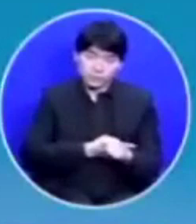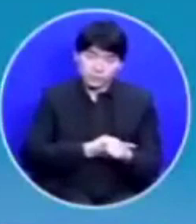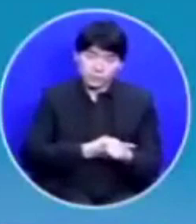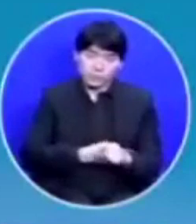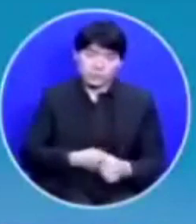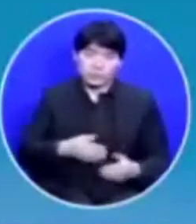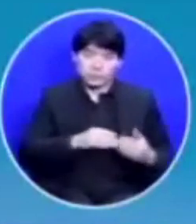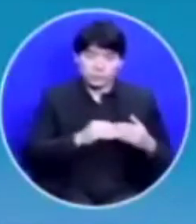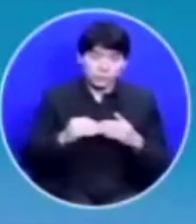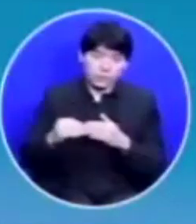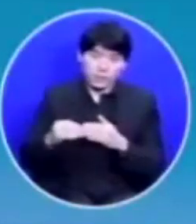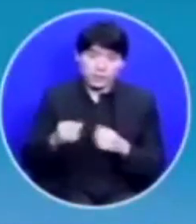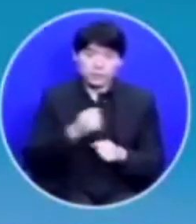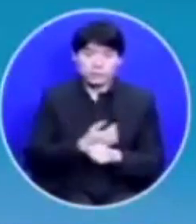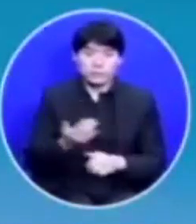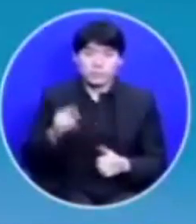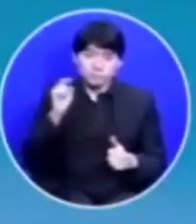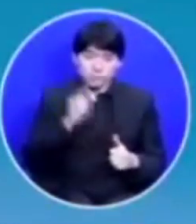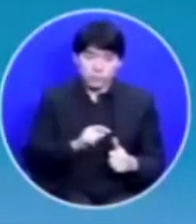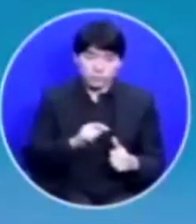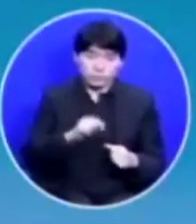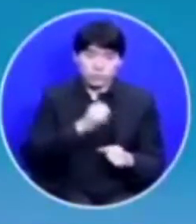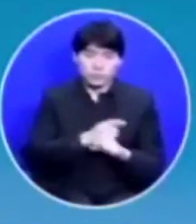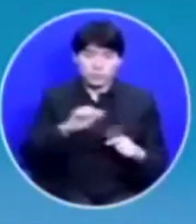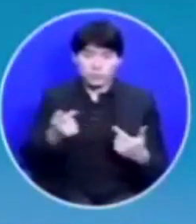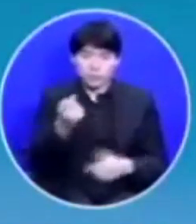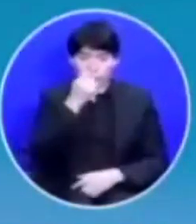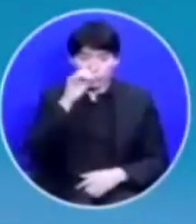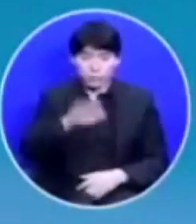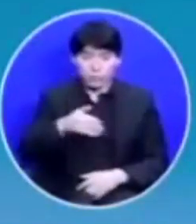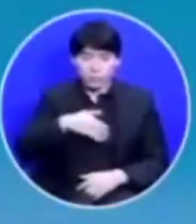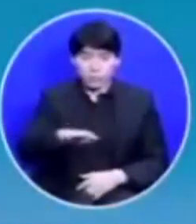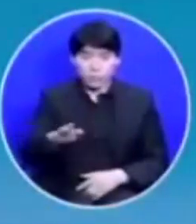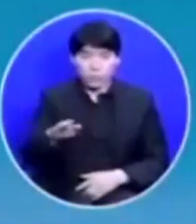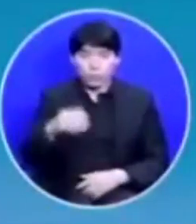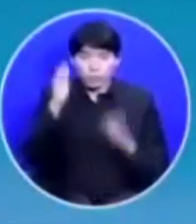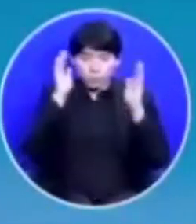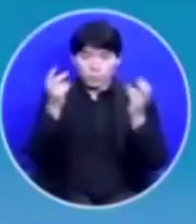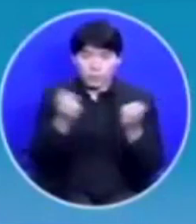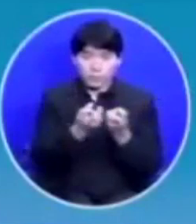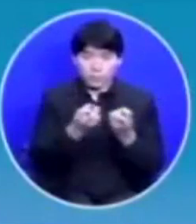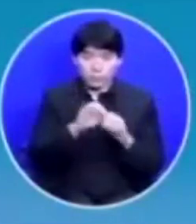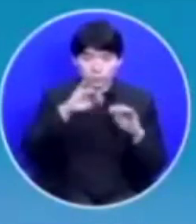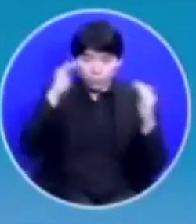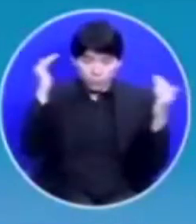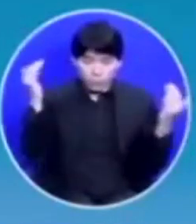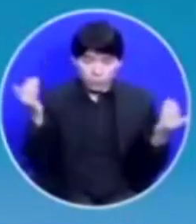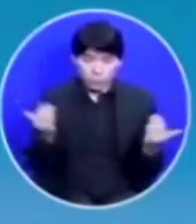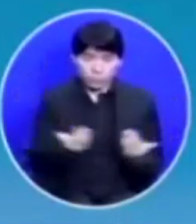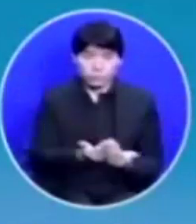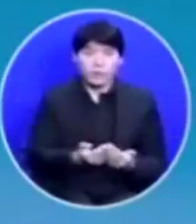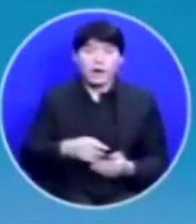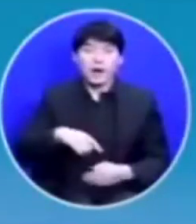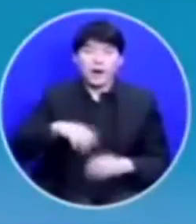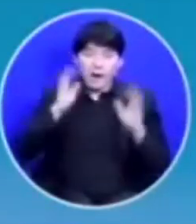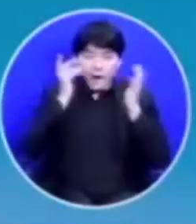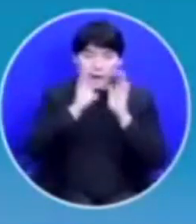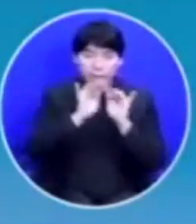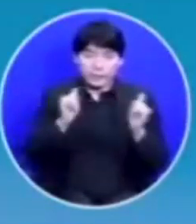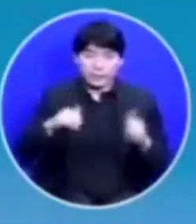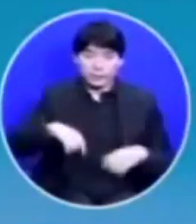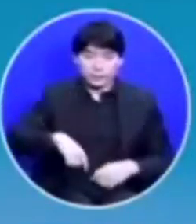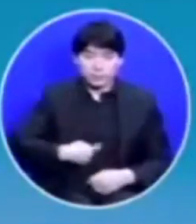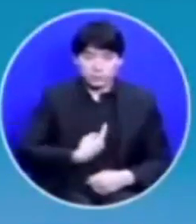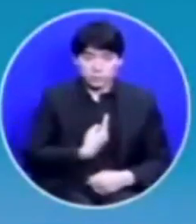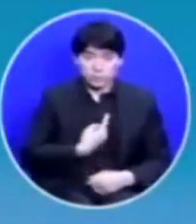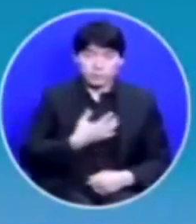절대로 이렇게 하라고 말할 학원 가는거 공부하는 방법 전부다 그 아이 스스로가 나